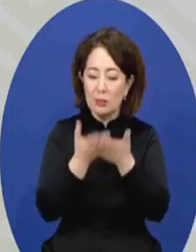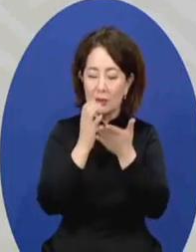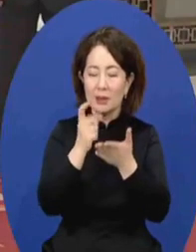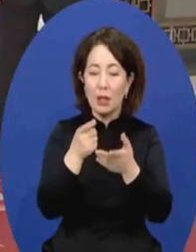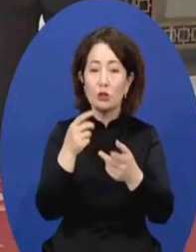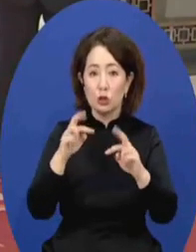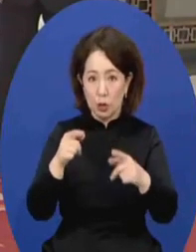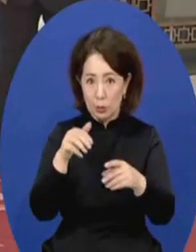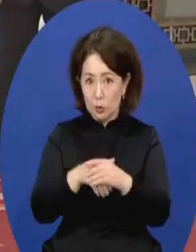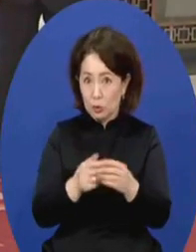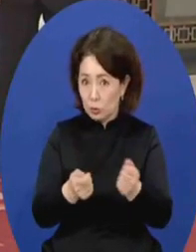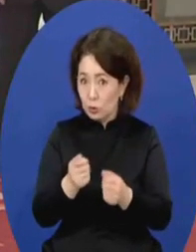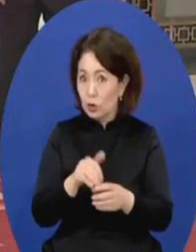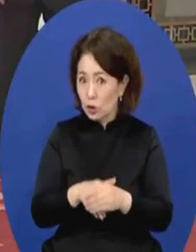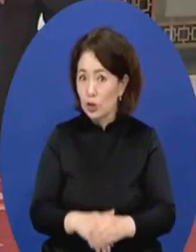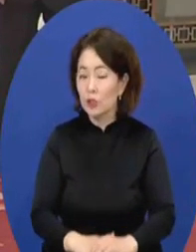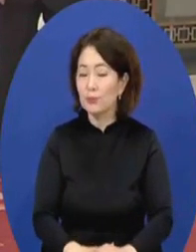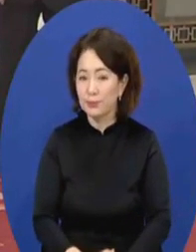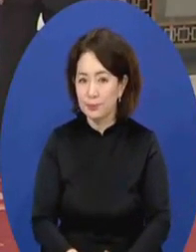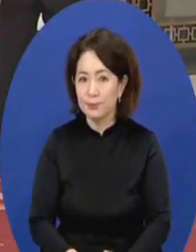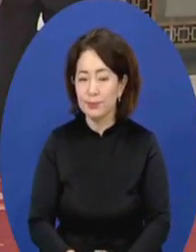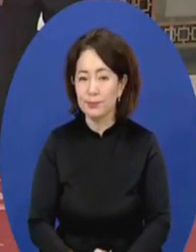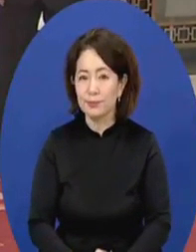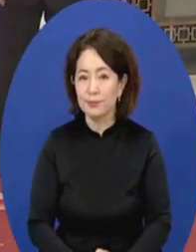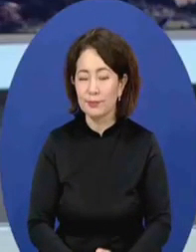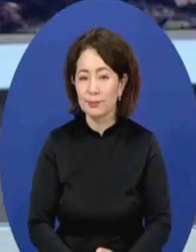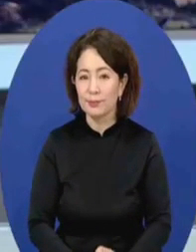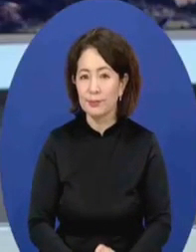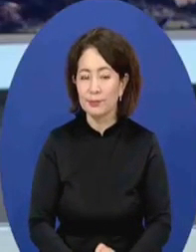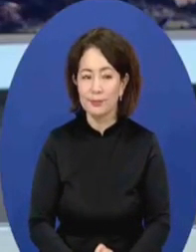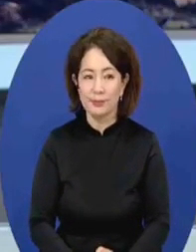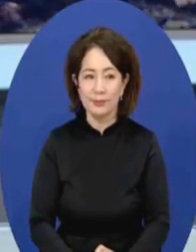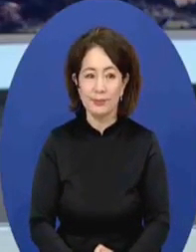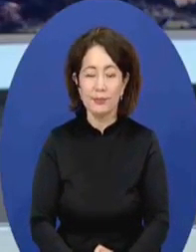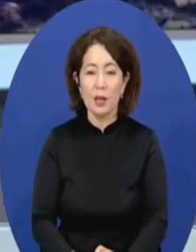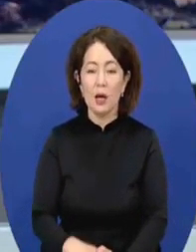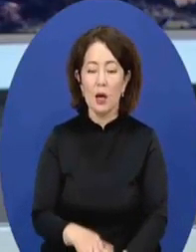зохицуултууд орсон байгаа. Улс төр